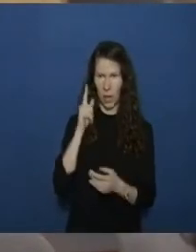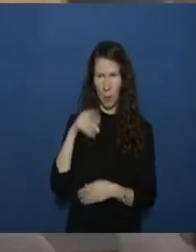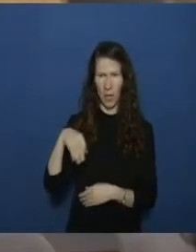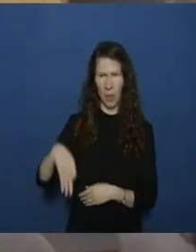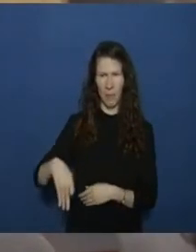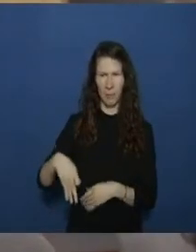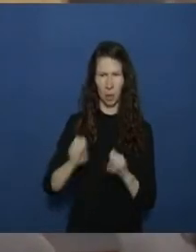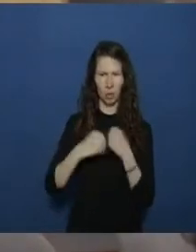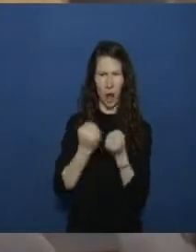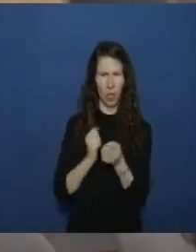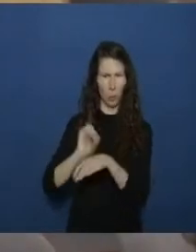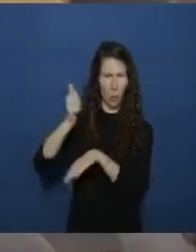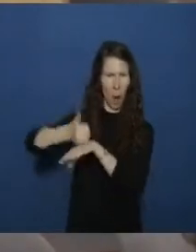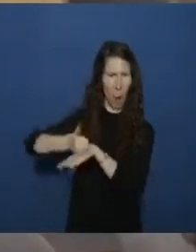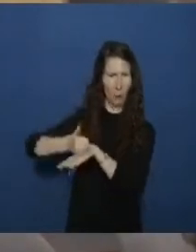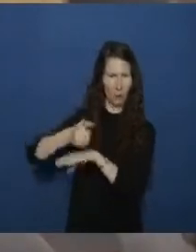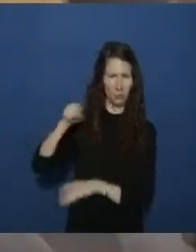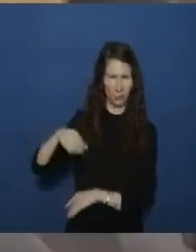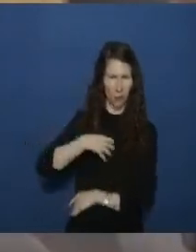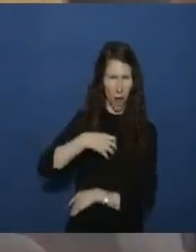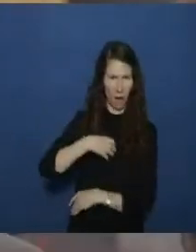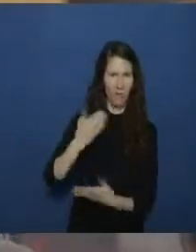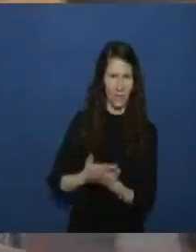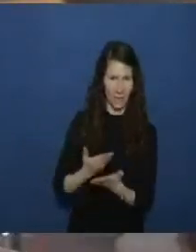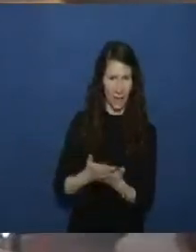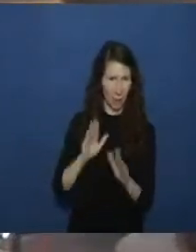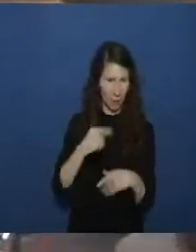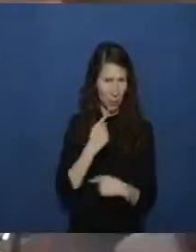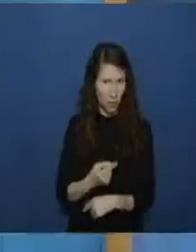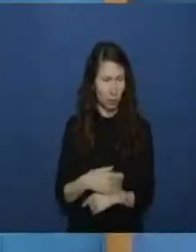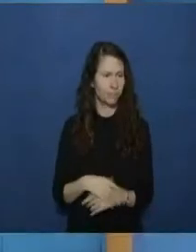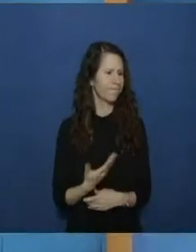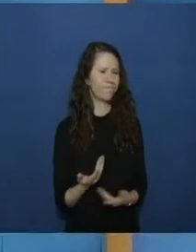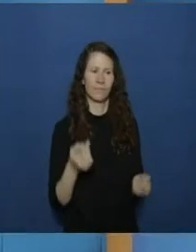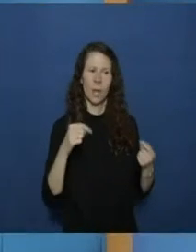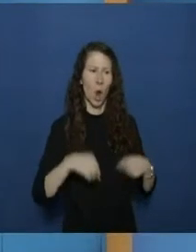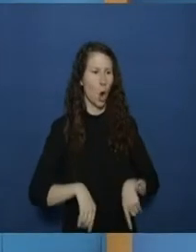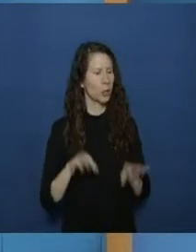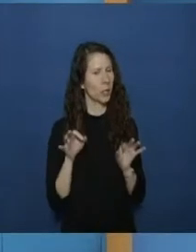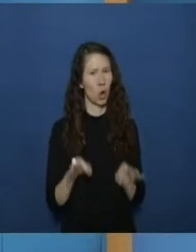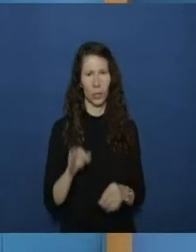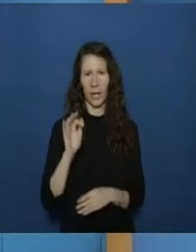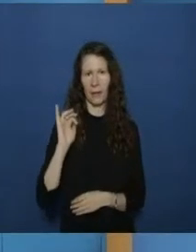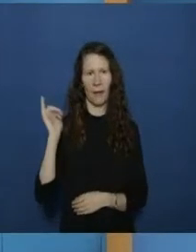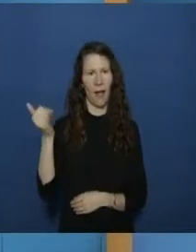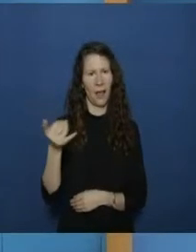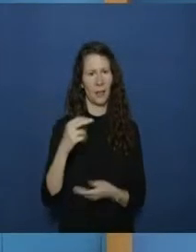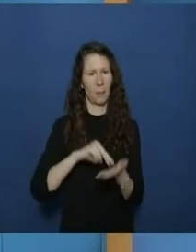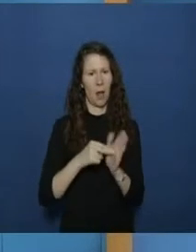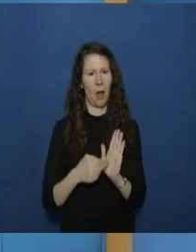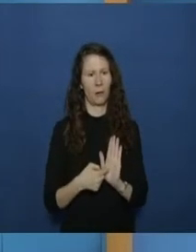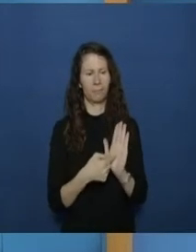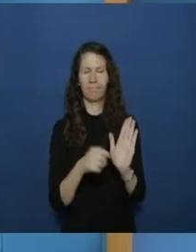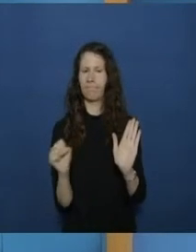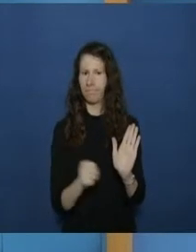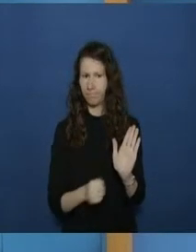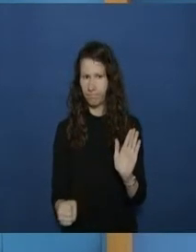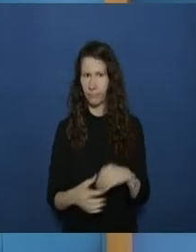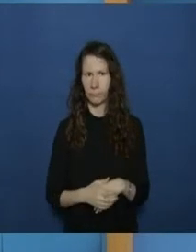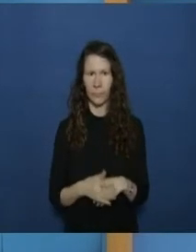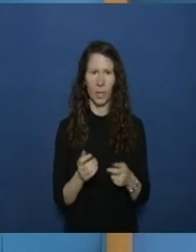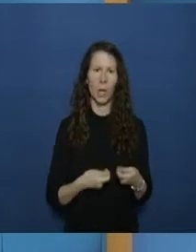namibischen Staats überhaupt? Also ich kann Ihnen heute keine konkreten Reisepläne mitteilen. Was mögliche Reisen